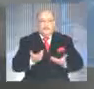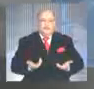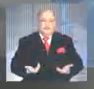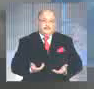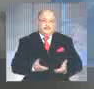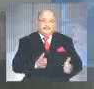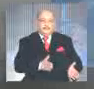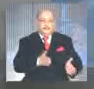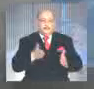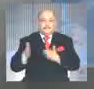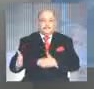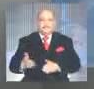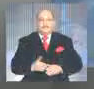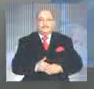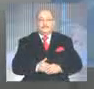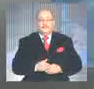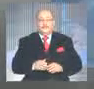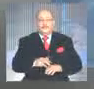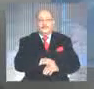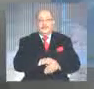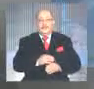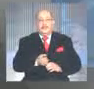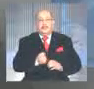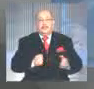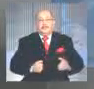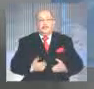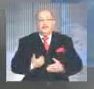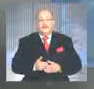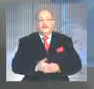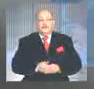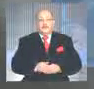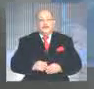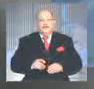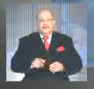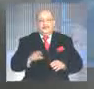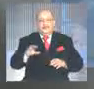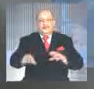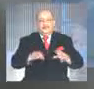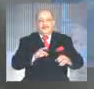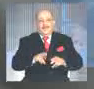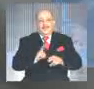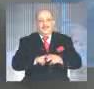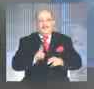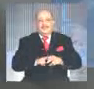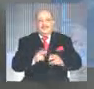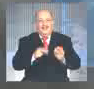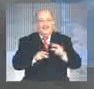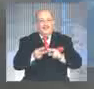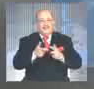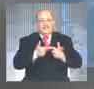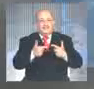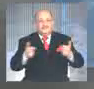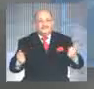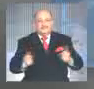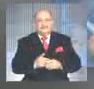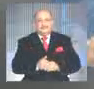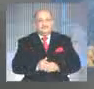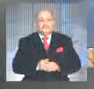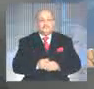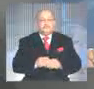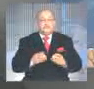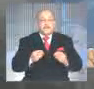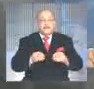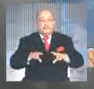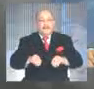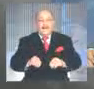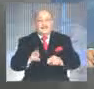في ولاية باجة يعيش القطاع الصناعي على وقع إشكاليات عدة، من أهمها ما يعرف بالوضعيات العقارية للمناطق الصناعية